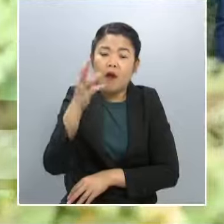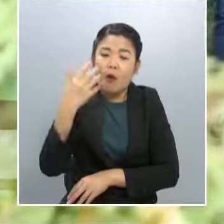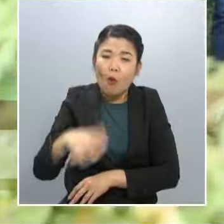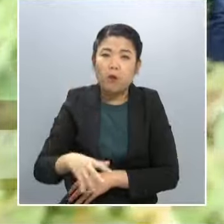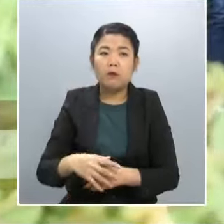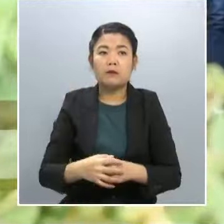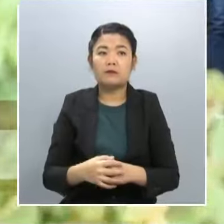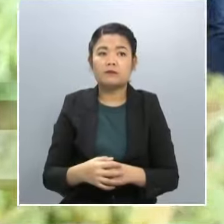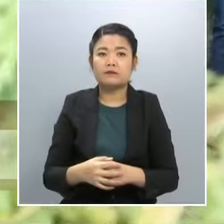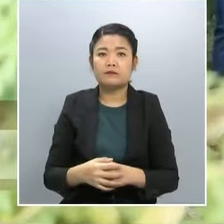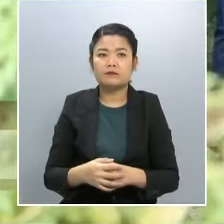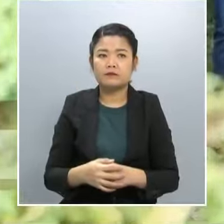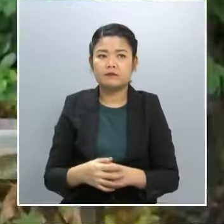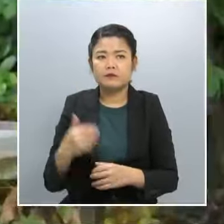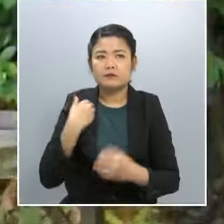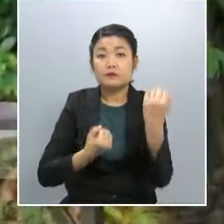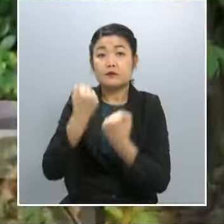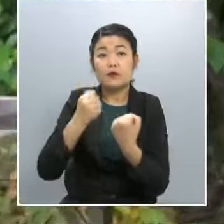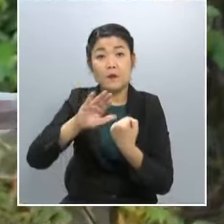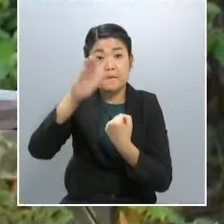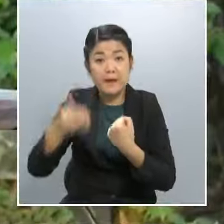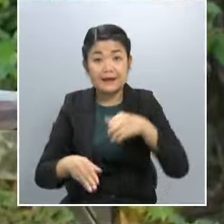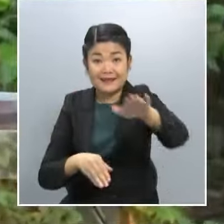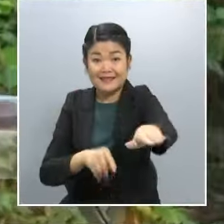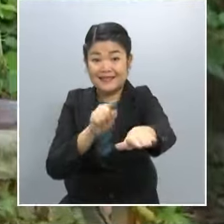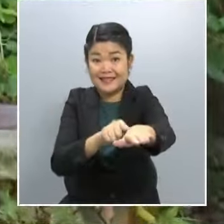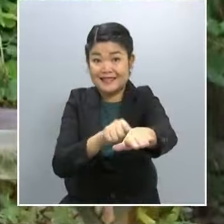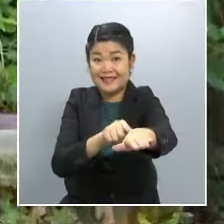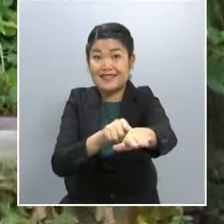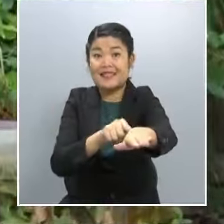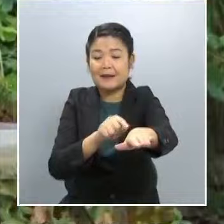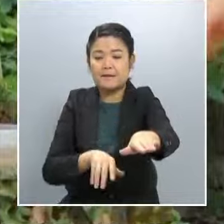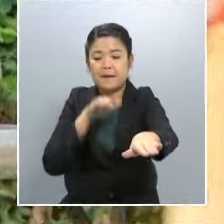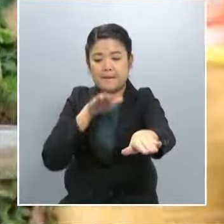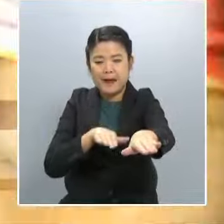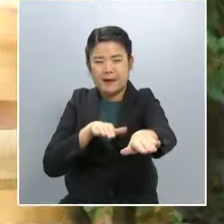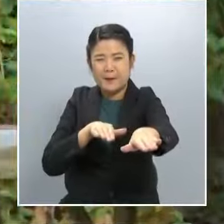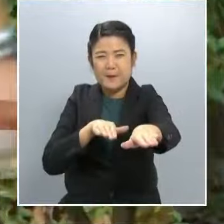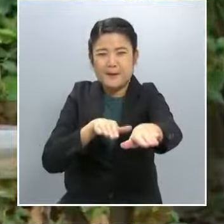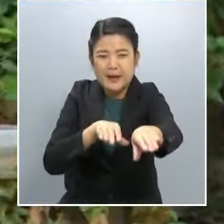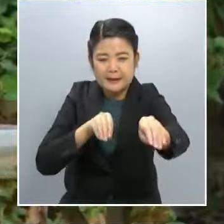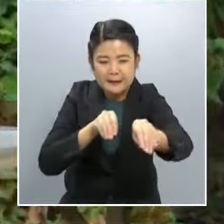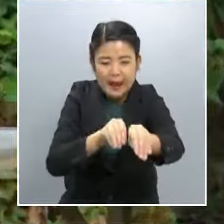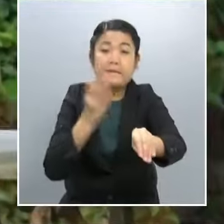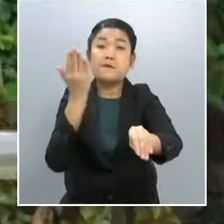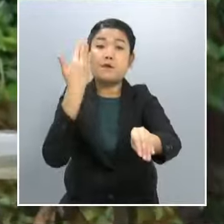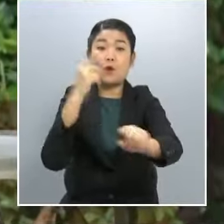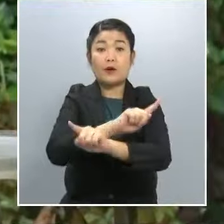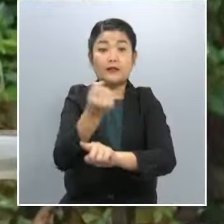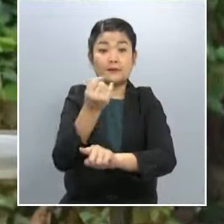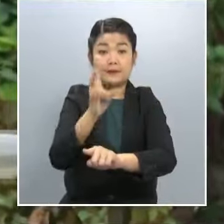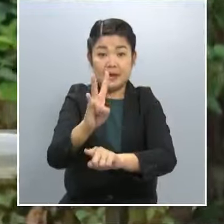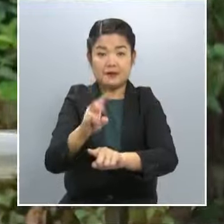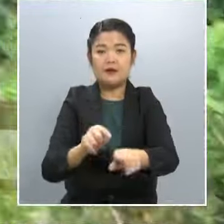ว่าคือมันมีกระบะอีกคันหนึ่งนำทางปรากฏว่าพอมาถึงใกล้จุดเกิดเหตุเมื่อวันที่17กระบะ